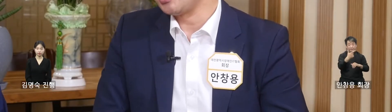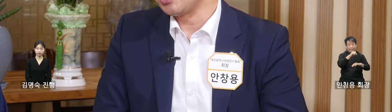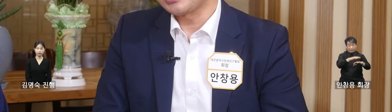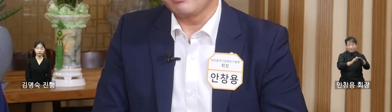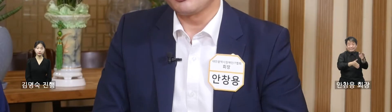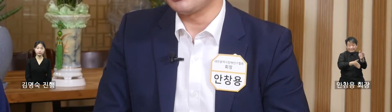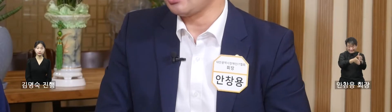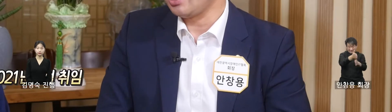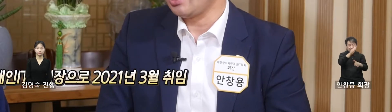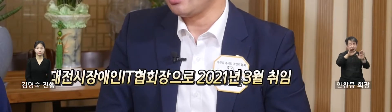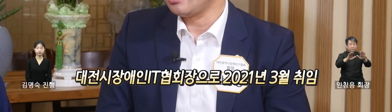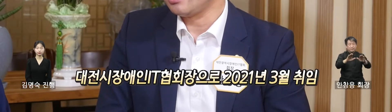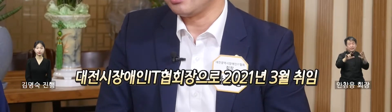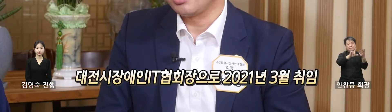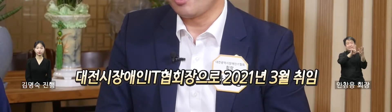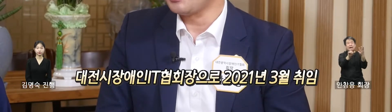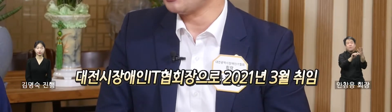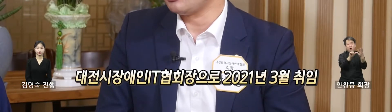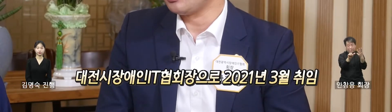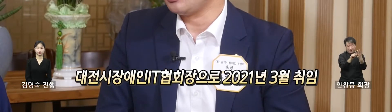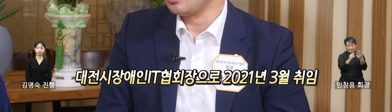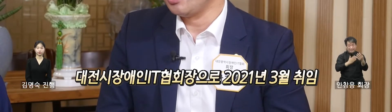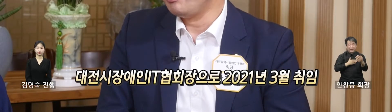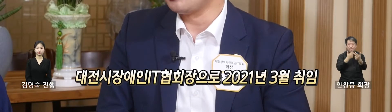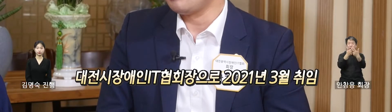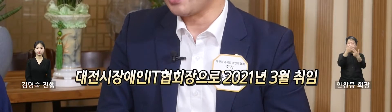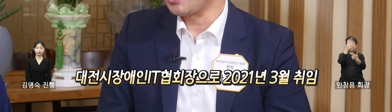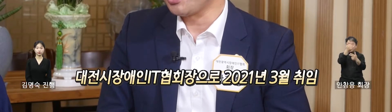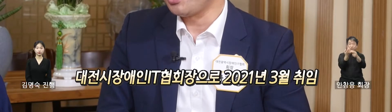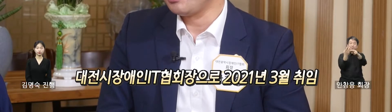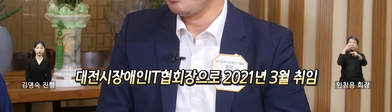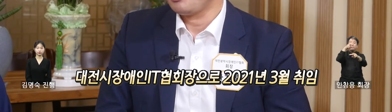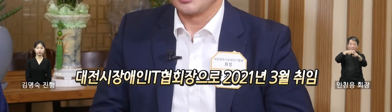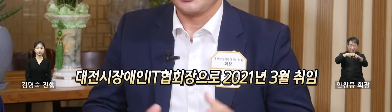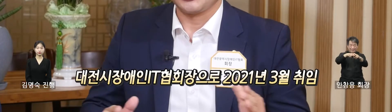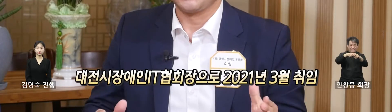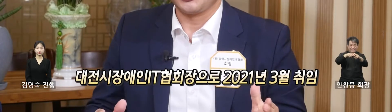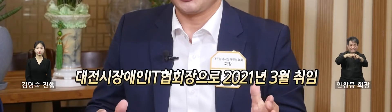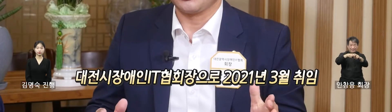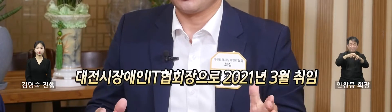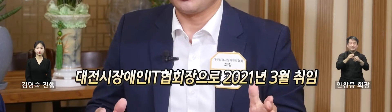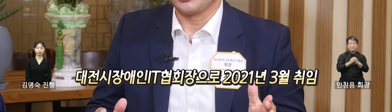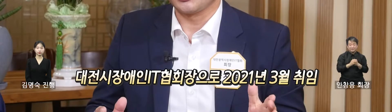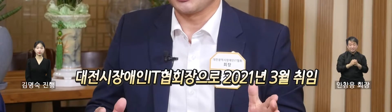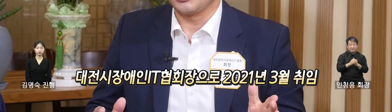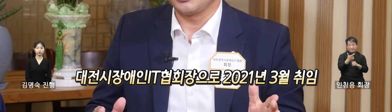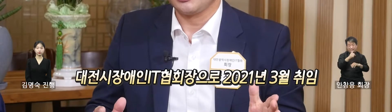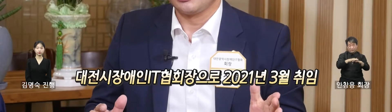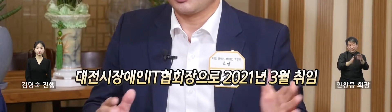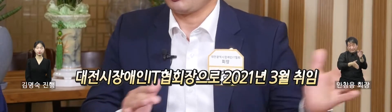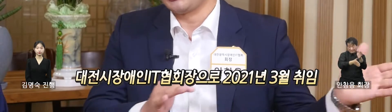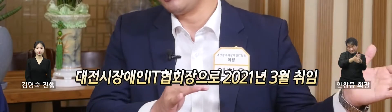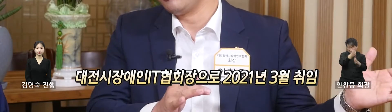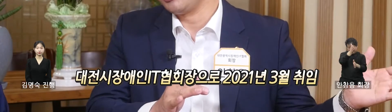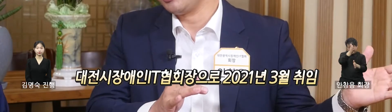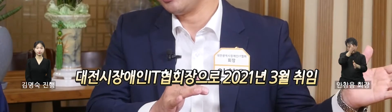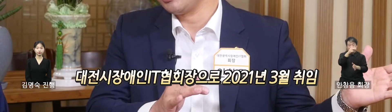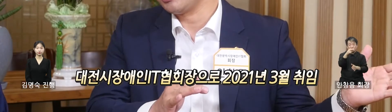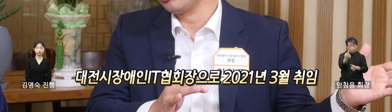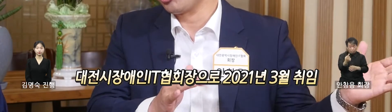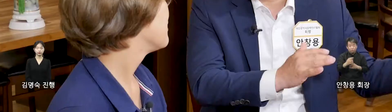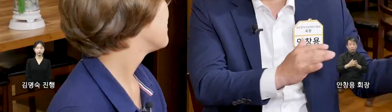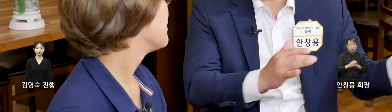이번에 제가 3월 달에 협회장으로 임명을 받아서 대전시에서도 역시 그동안